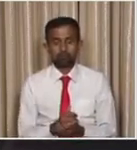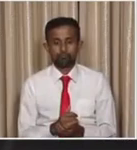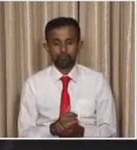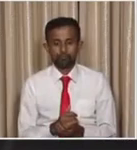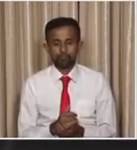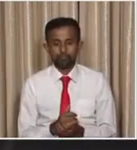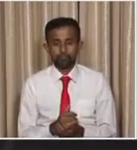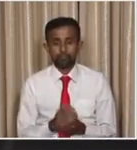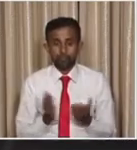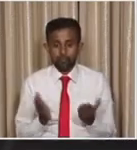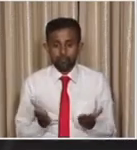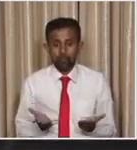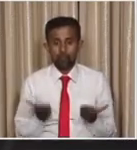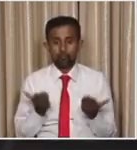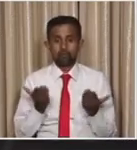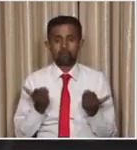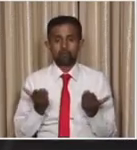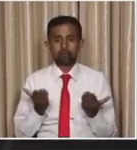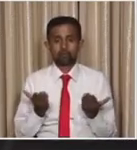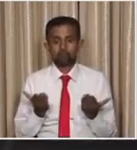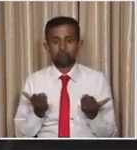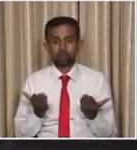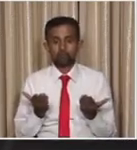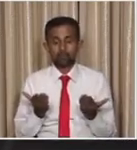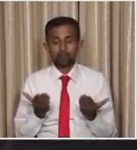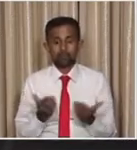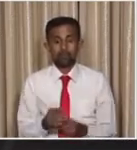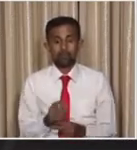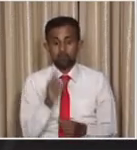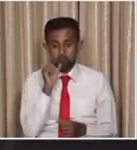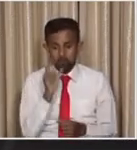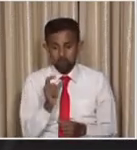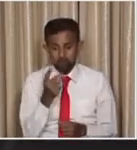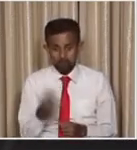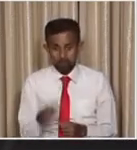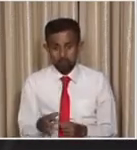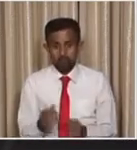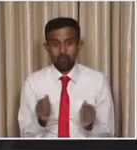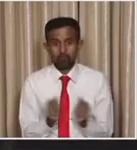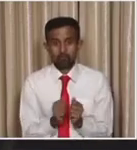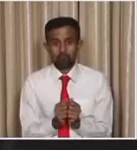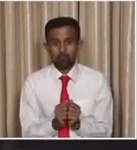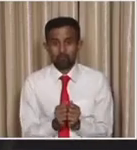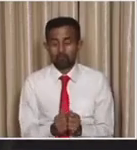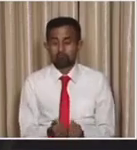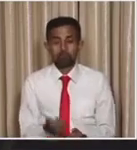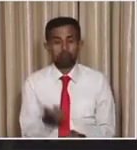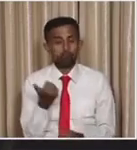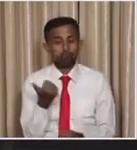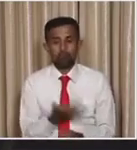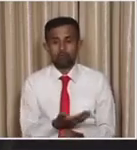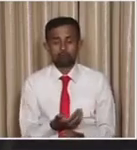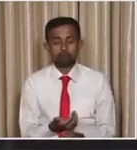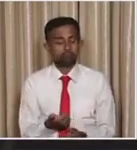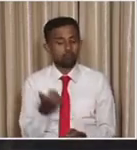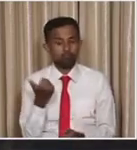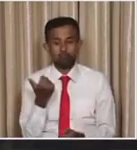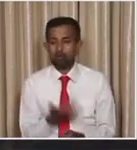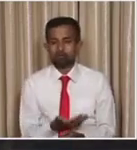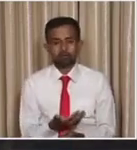මේක නැගිට බිබීම පිළිබඳව අවධානය යොමු කරලා ඒ සඳහා වැඩ කිරීම ඉතාම අවශ්‍යයි. ඉතාම